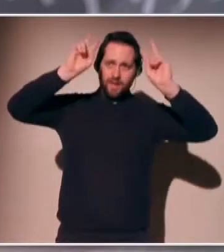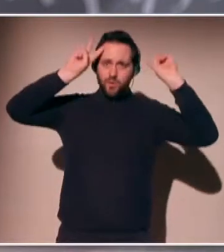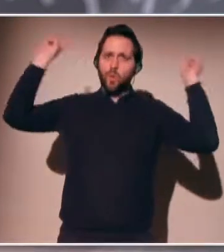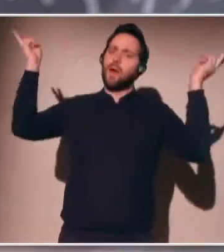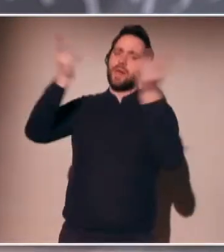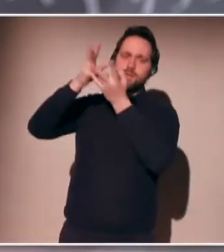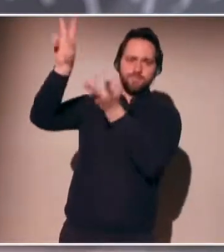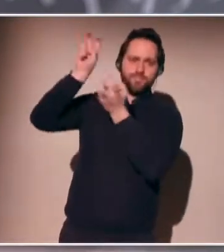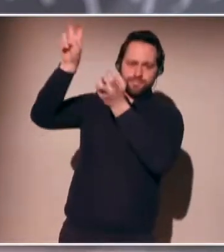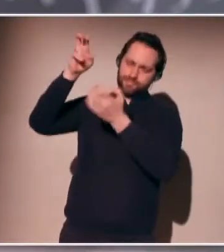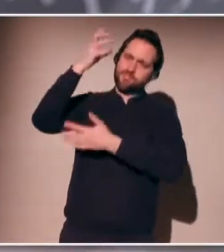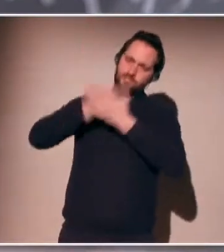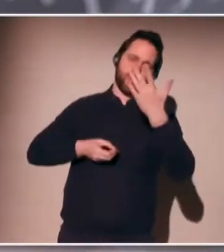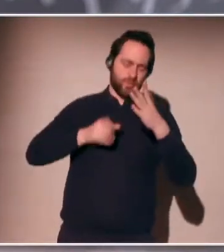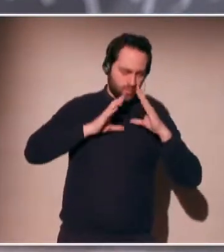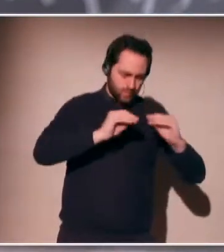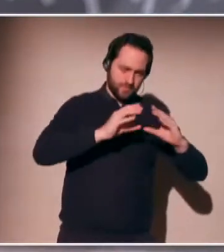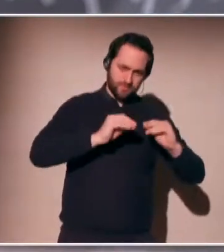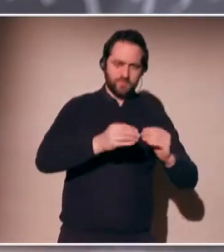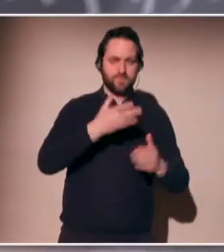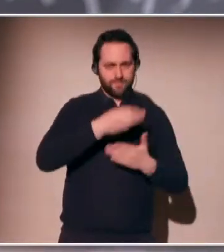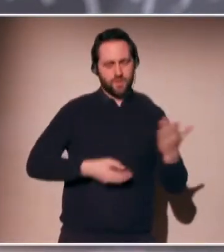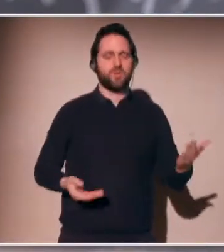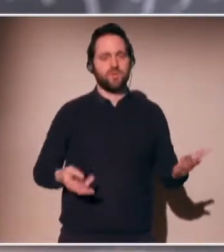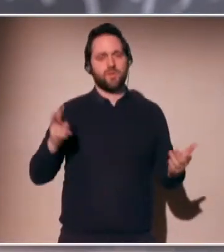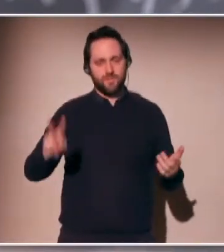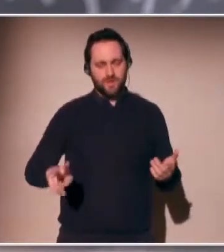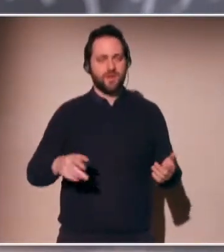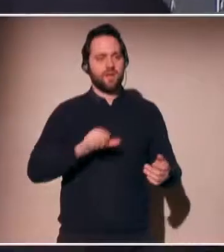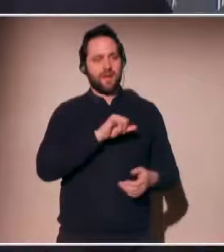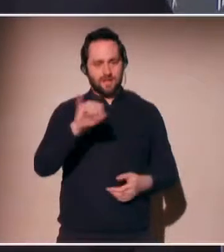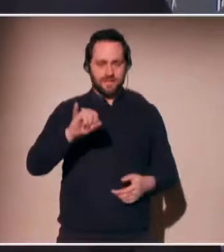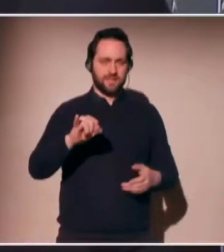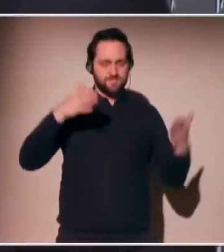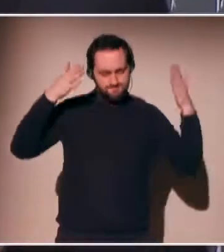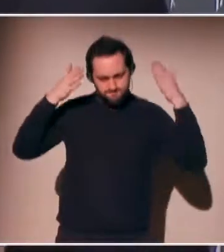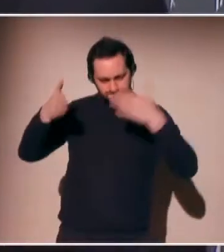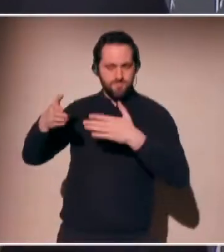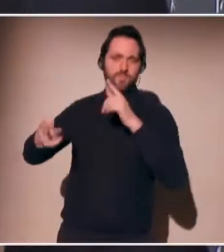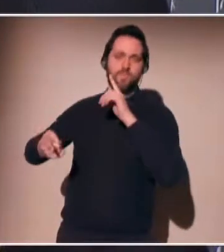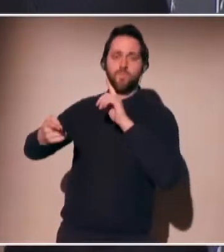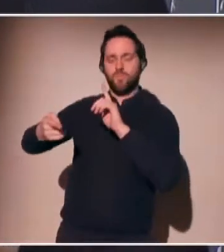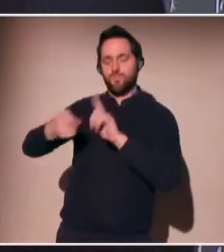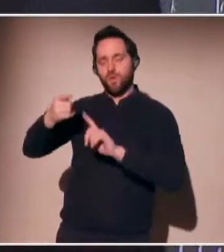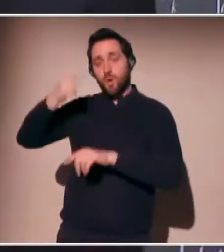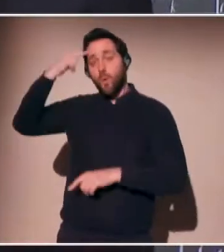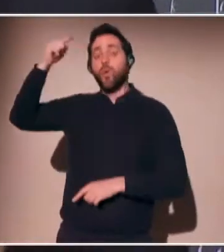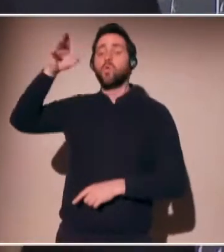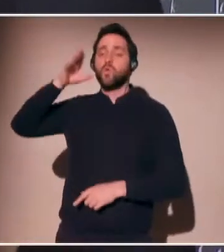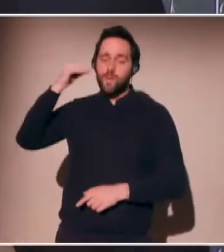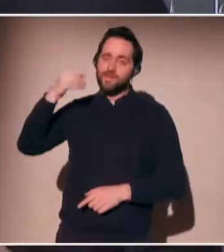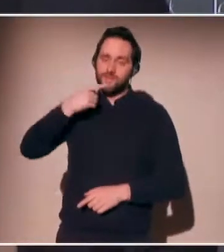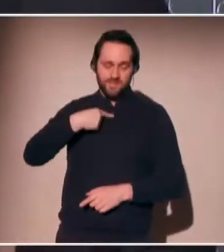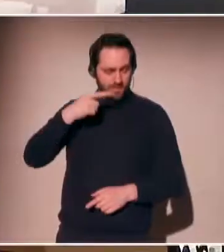cette intelligence artificielle centrée sur l'humain, c'est une intelligence artificielle beaucoup plus complexe et beaucoup